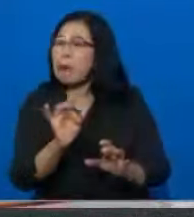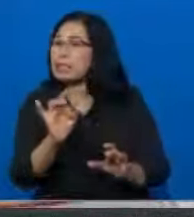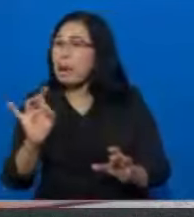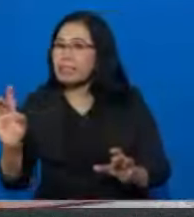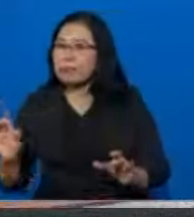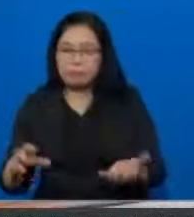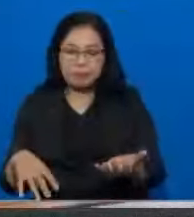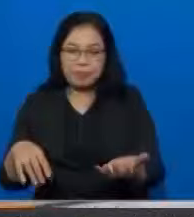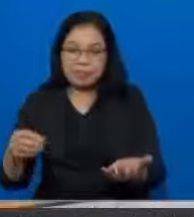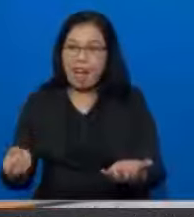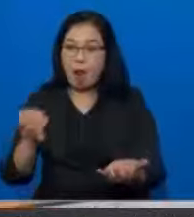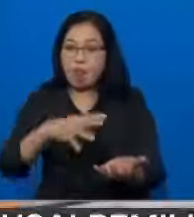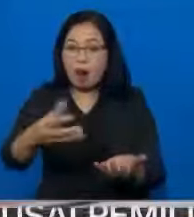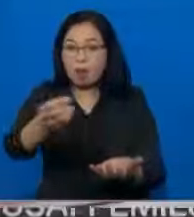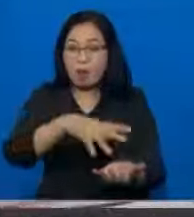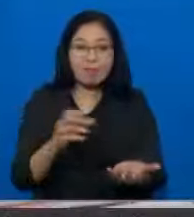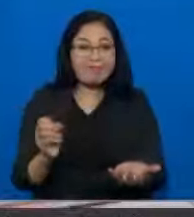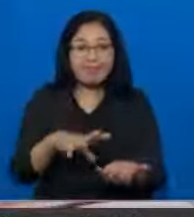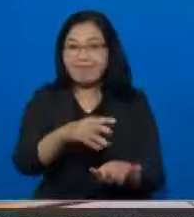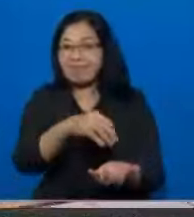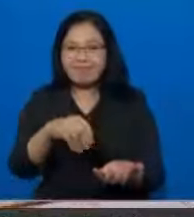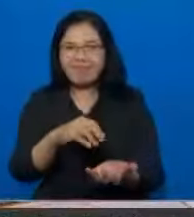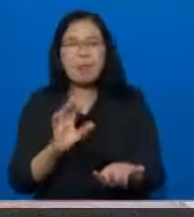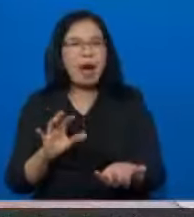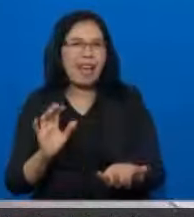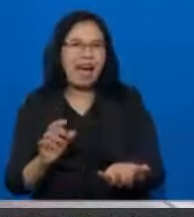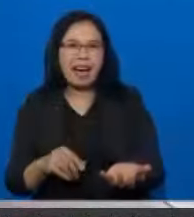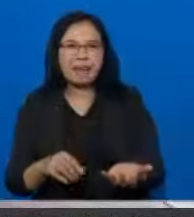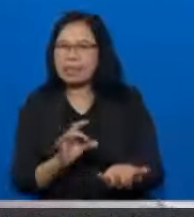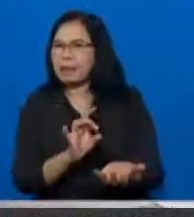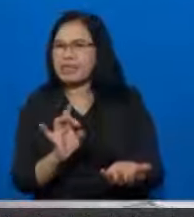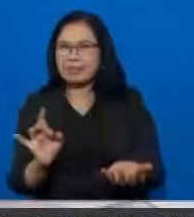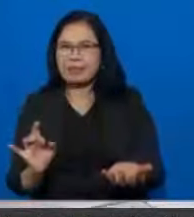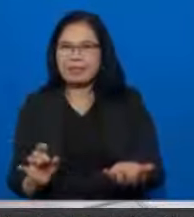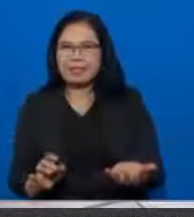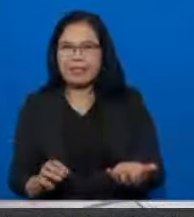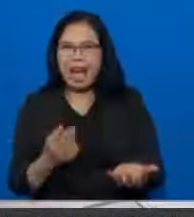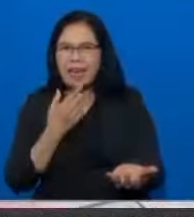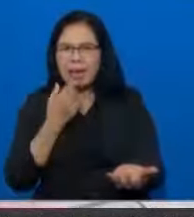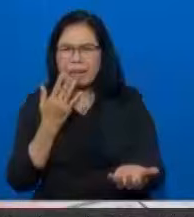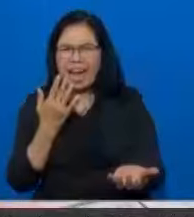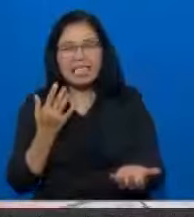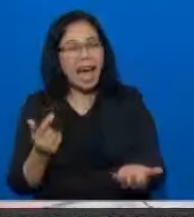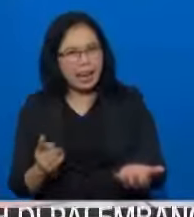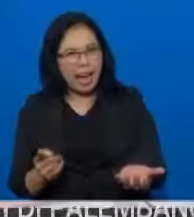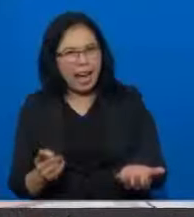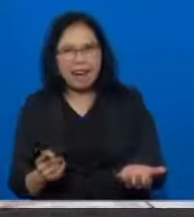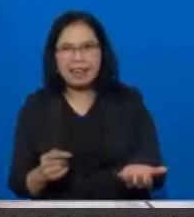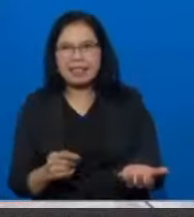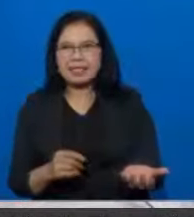asin gurihnya juga ya. Terus juga ada rasa pedas sedikit dari sambalnya. Teksturnya